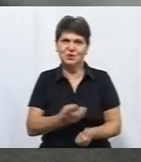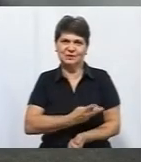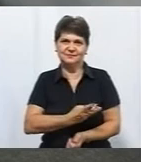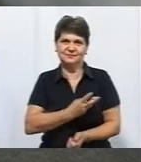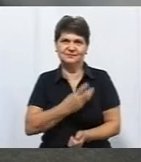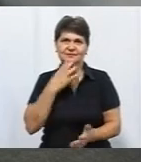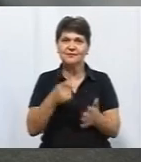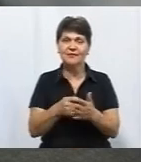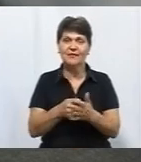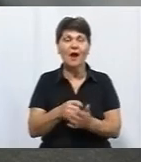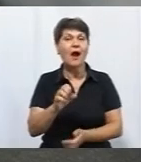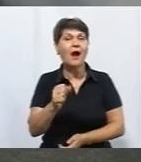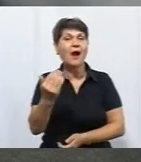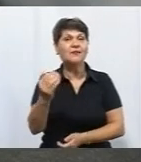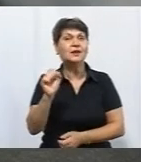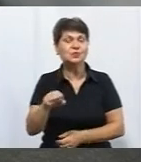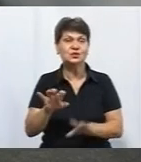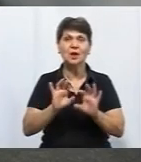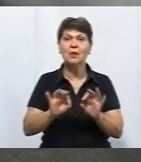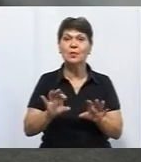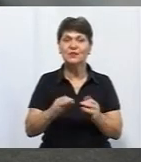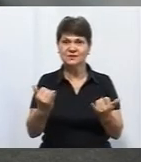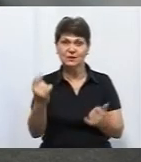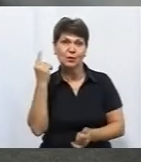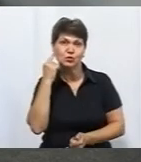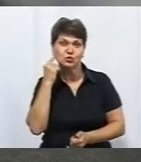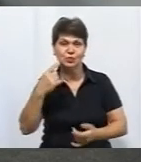Як ви можете прокоментувати ці відповіді, які ми щойно почули?